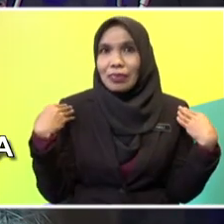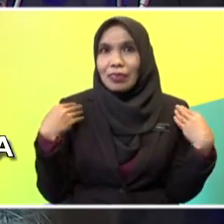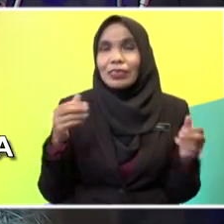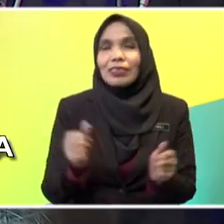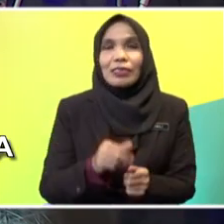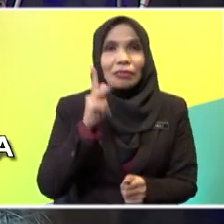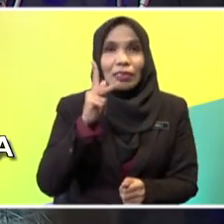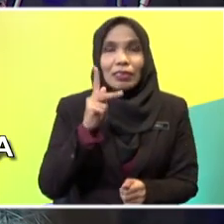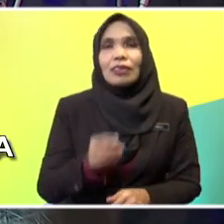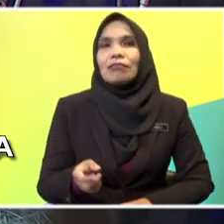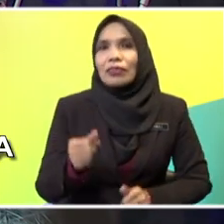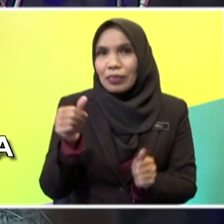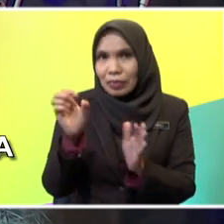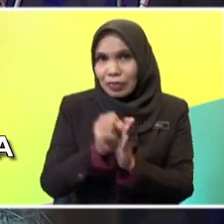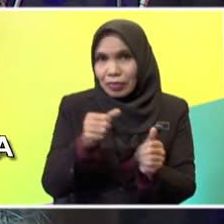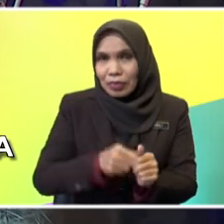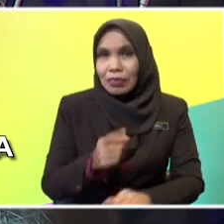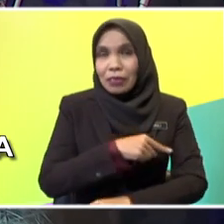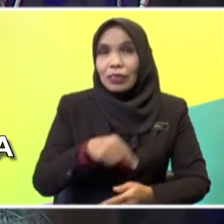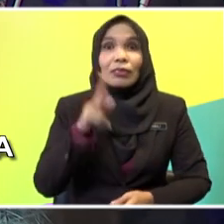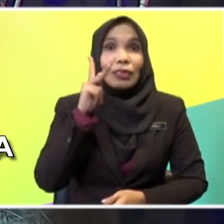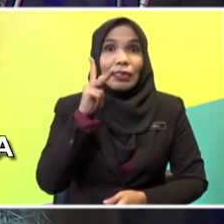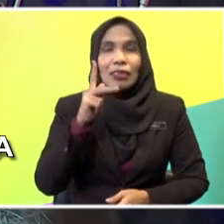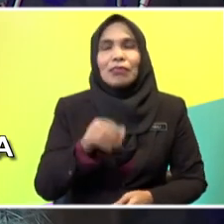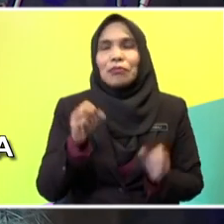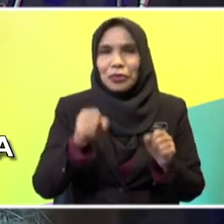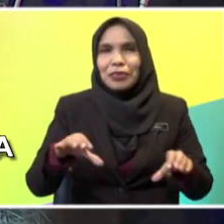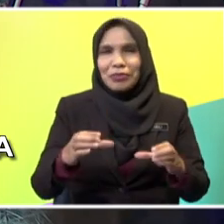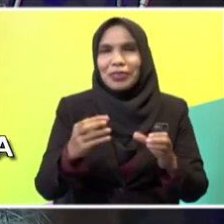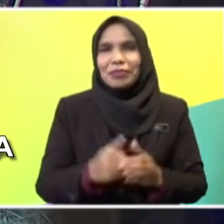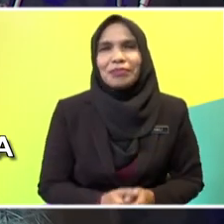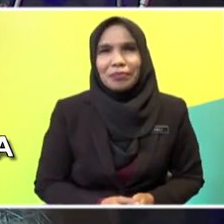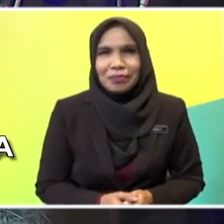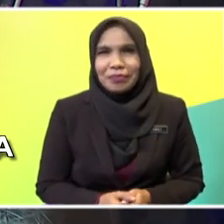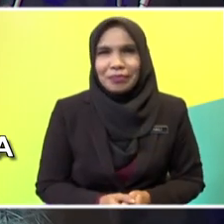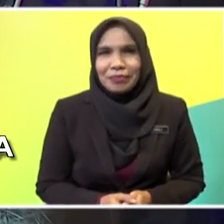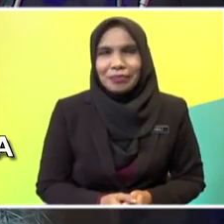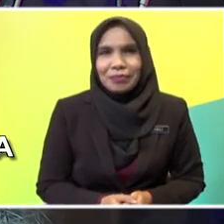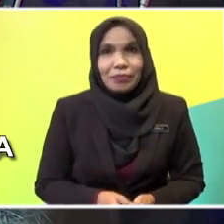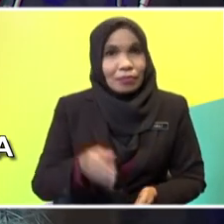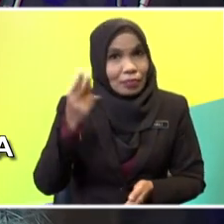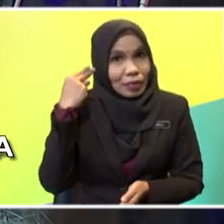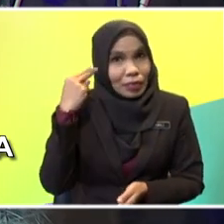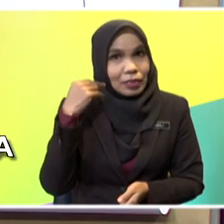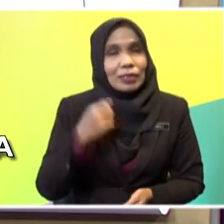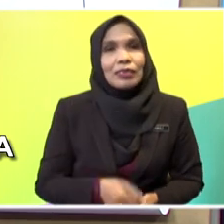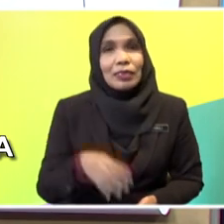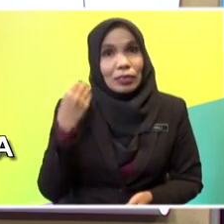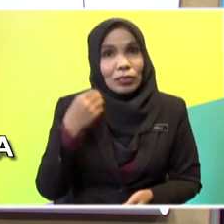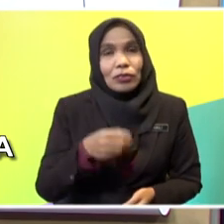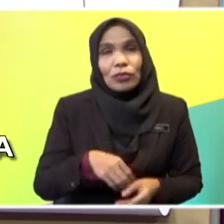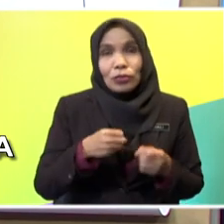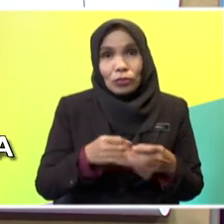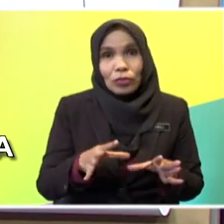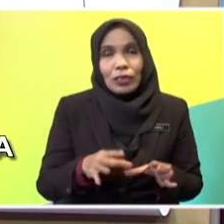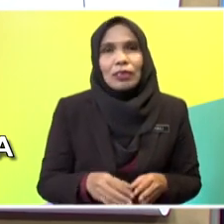Ya, betul. Rumusan daripada Cikgu Natra. Okey, tadi kita dah buat pola bahagian hadapan dan bahagian belakang dan